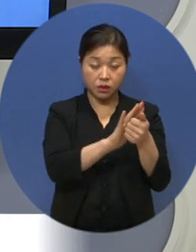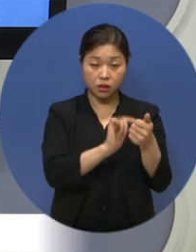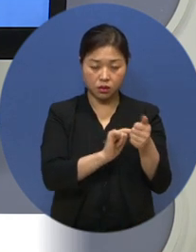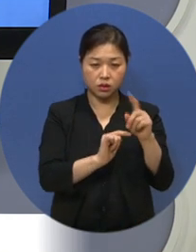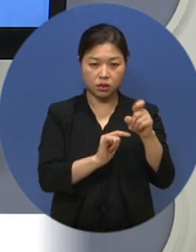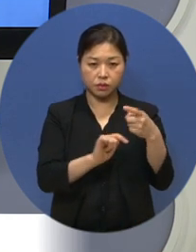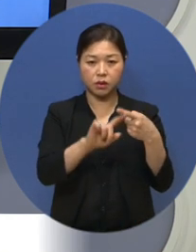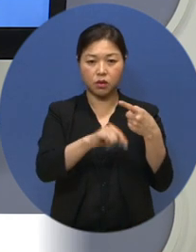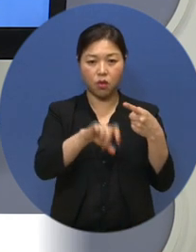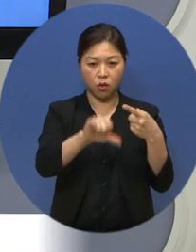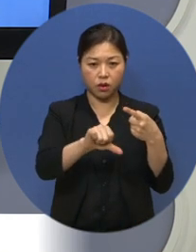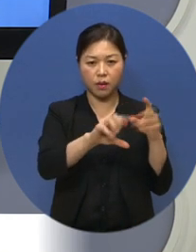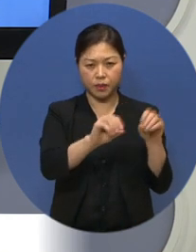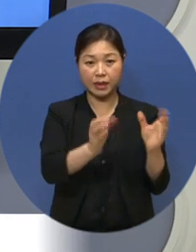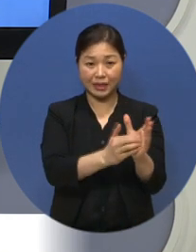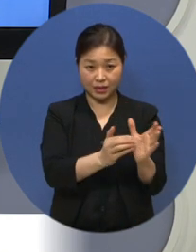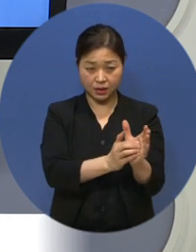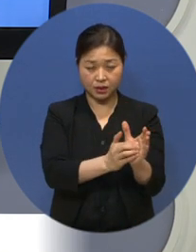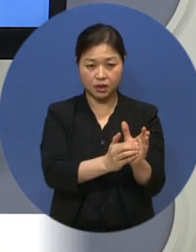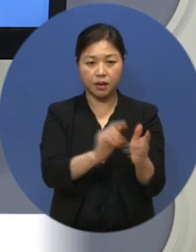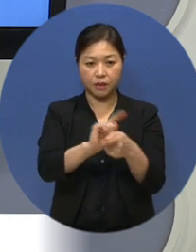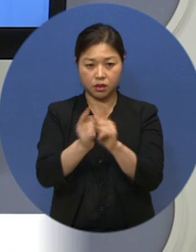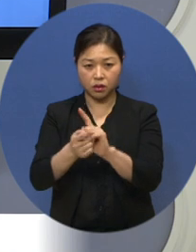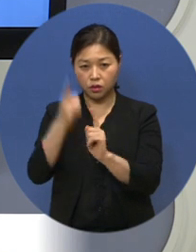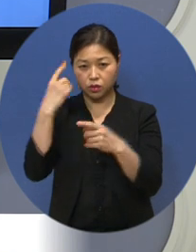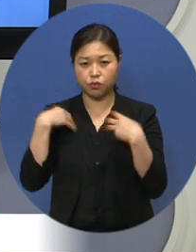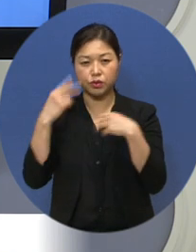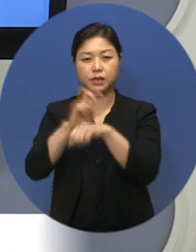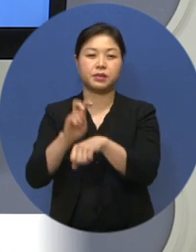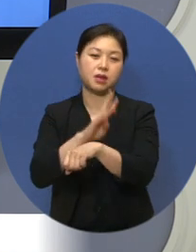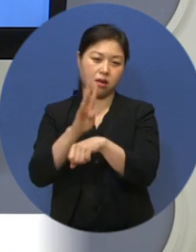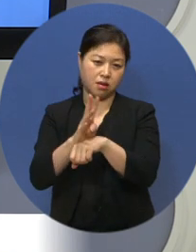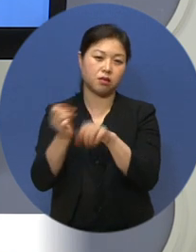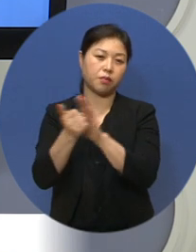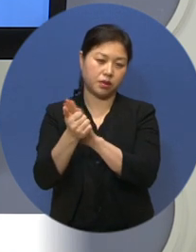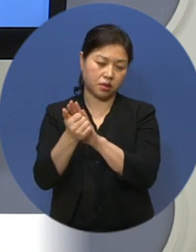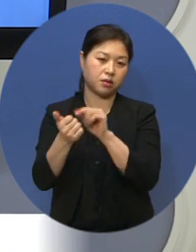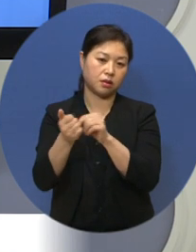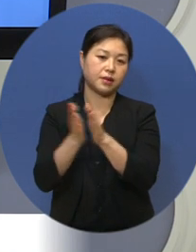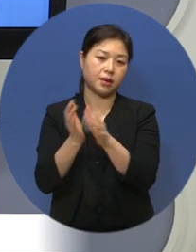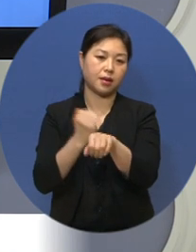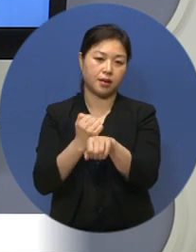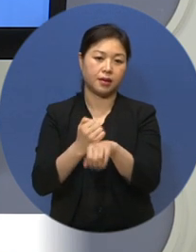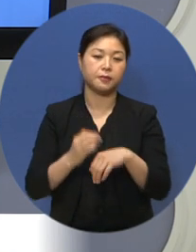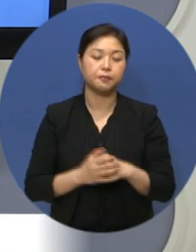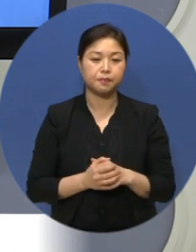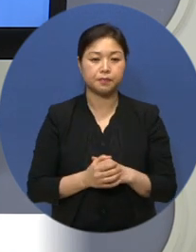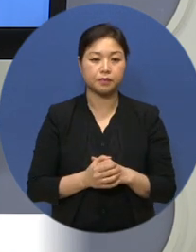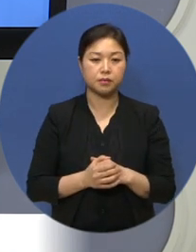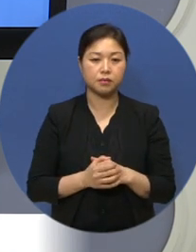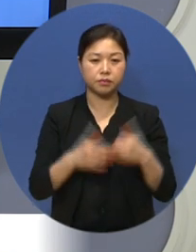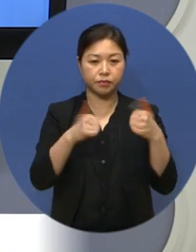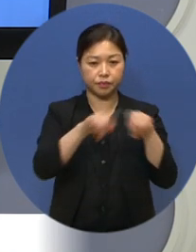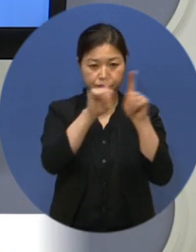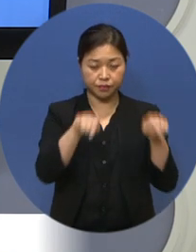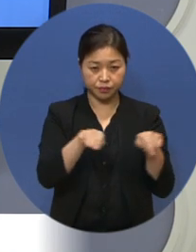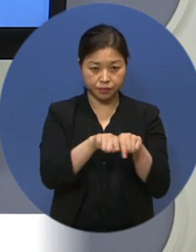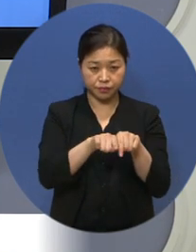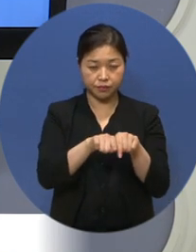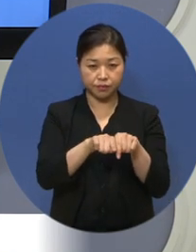종료하고 정부 24로 서비스를 일어나 한다고 밝혔습니다 현재의 주민등록 등본과